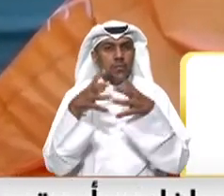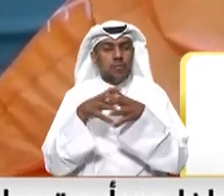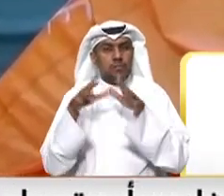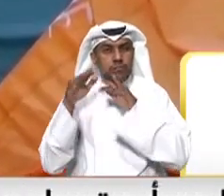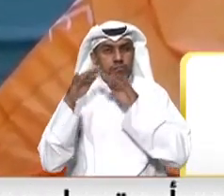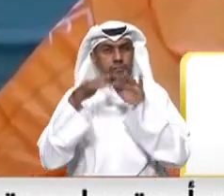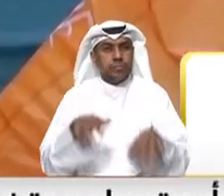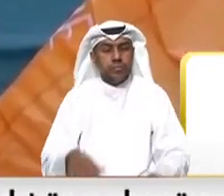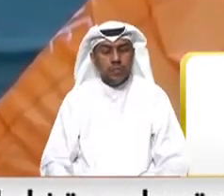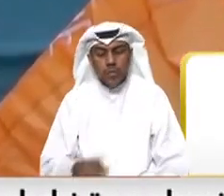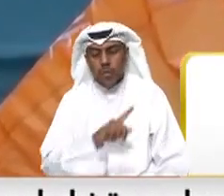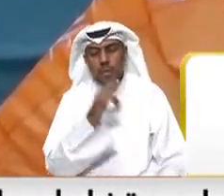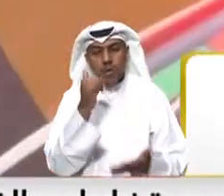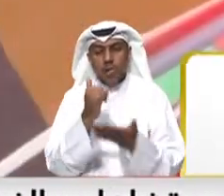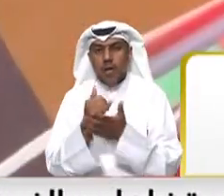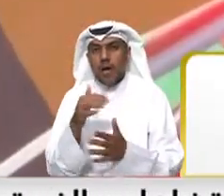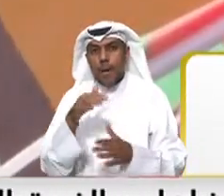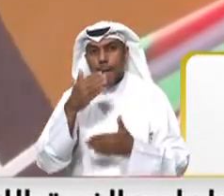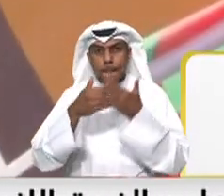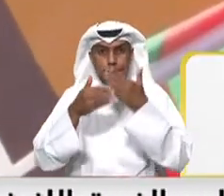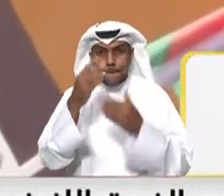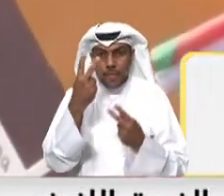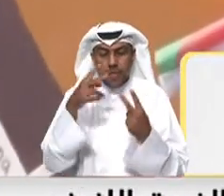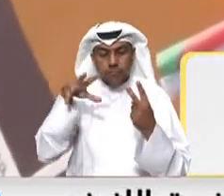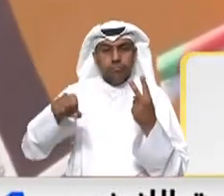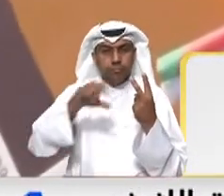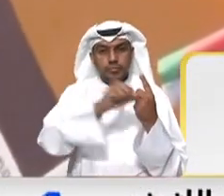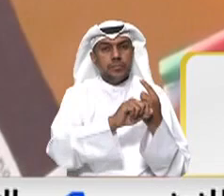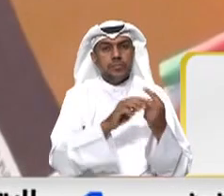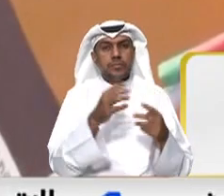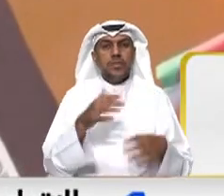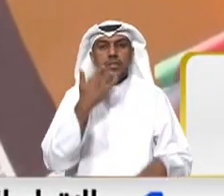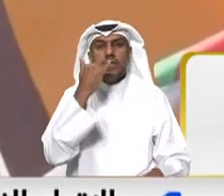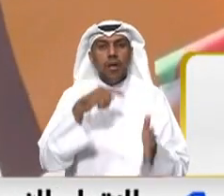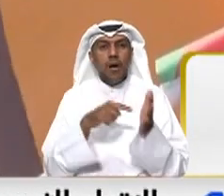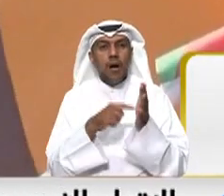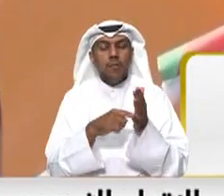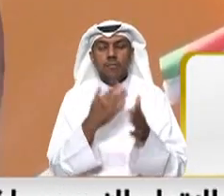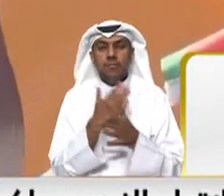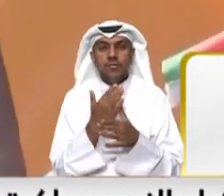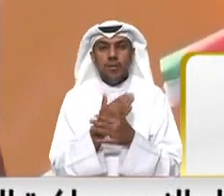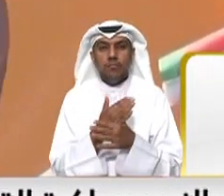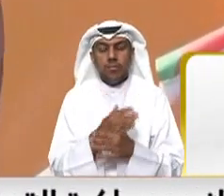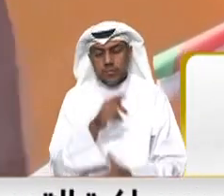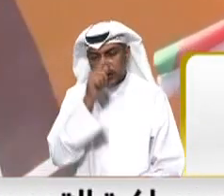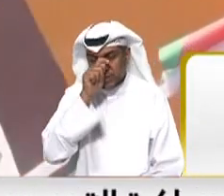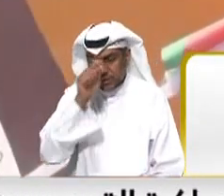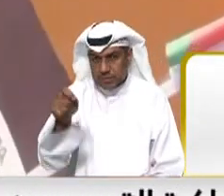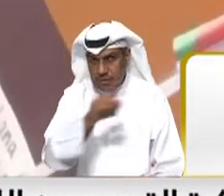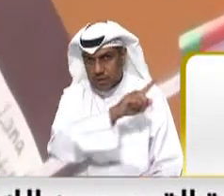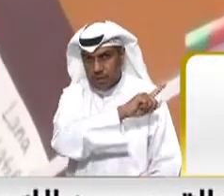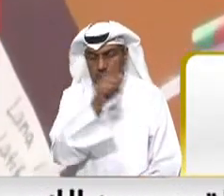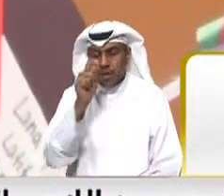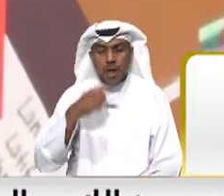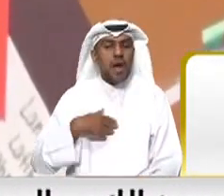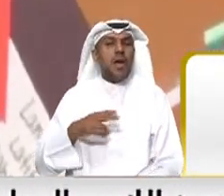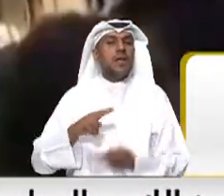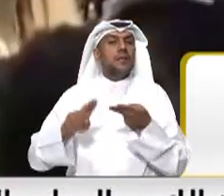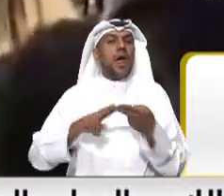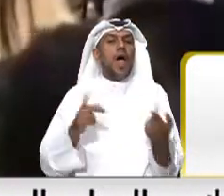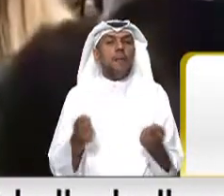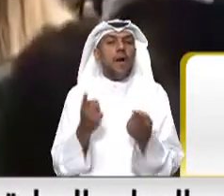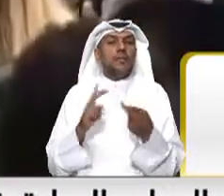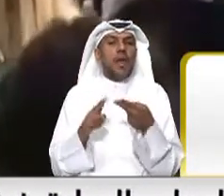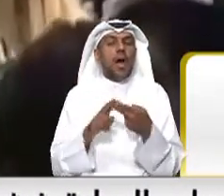مبنيين في الجامعه في سياق رد الفعل مقابل تصرفات الاداره تجاه المظاهرات السلميه في الاسابيع